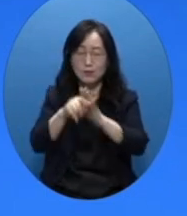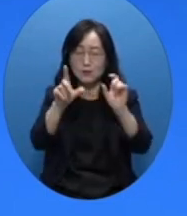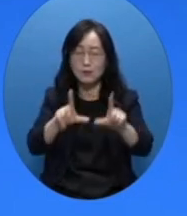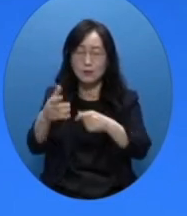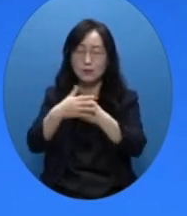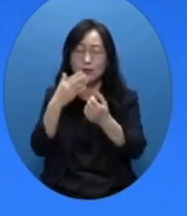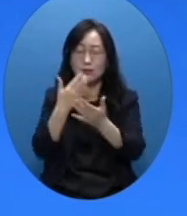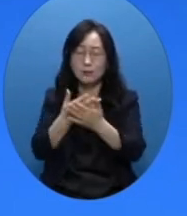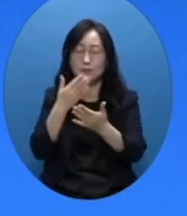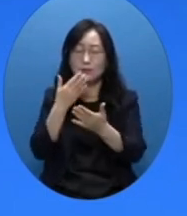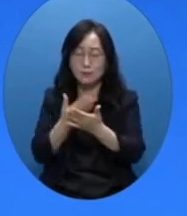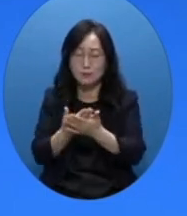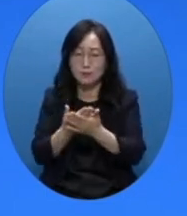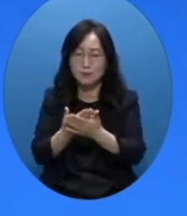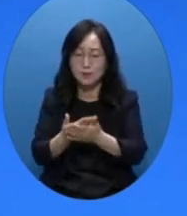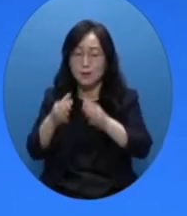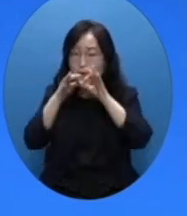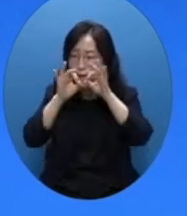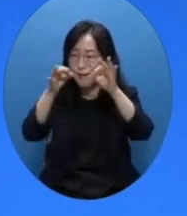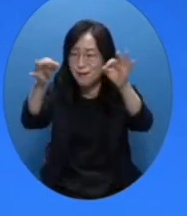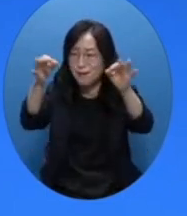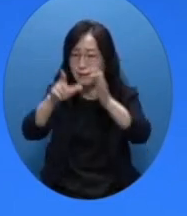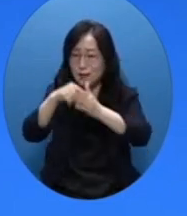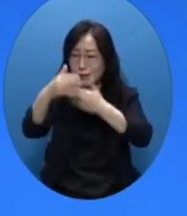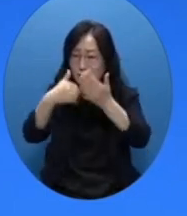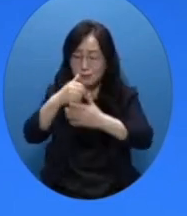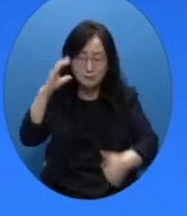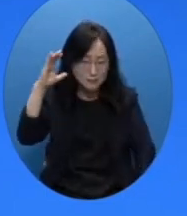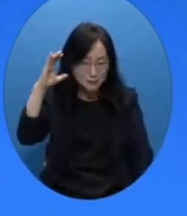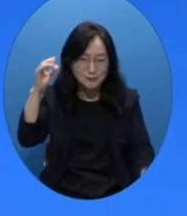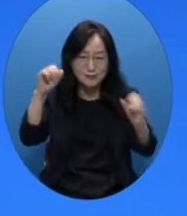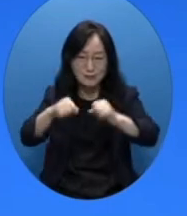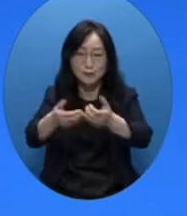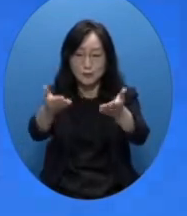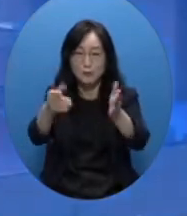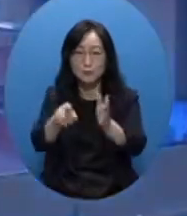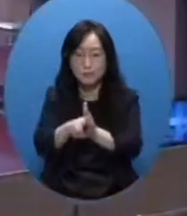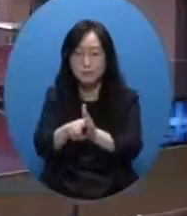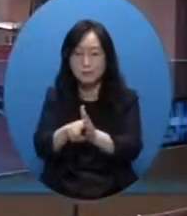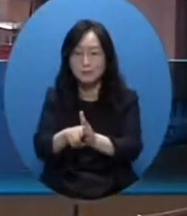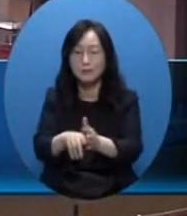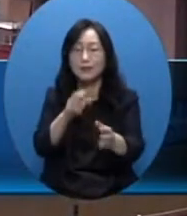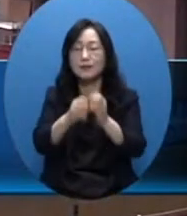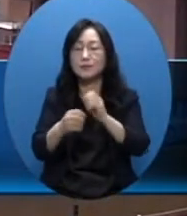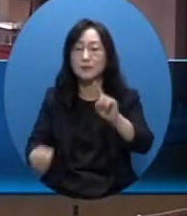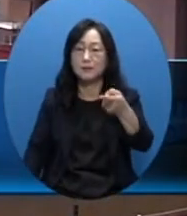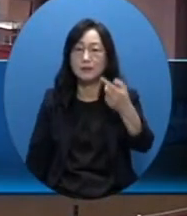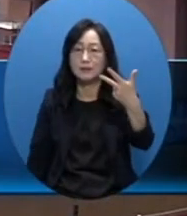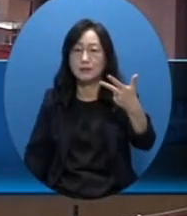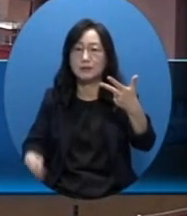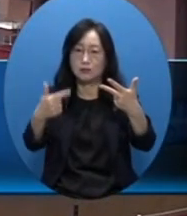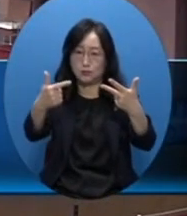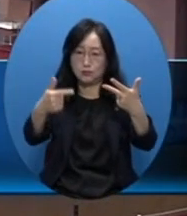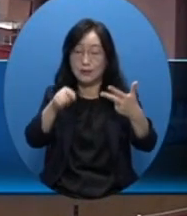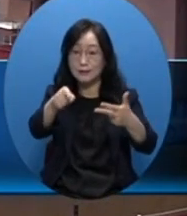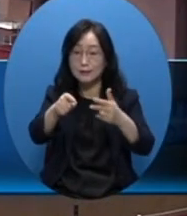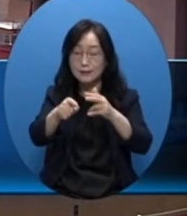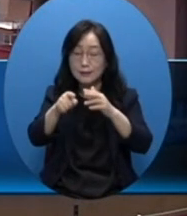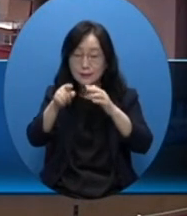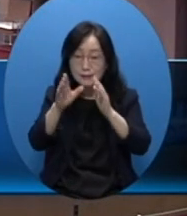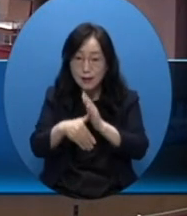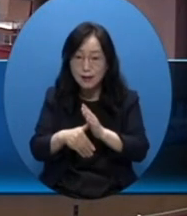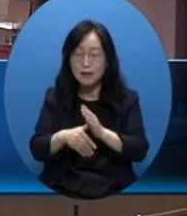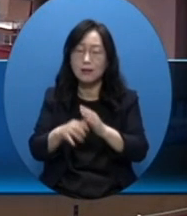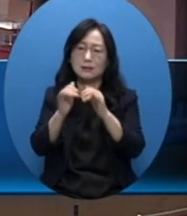주시옵소서. 부르짖어 기도할 때 주님이 응답해 주시는 것입니다. 시편 107편 6절입니다. 이에 그들이